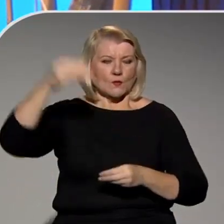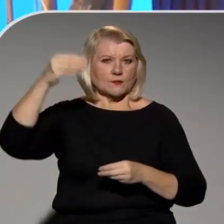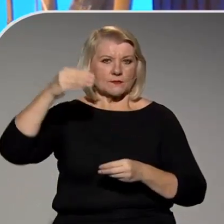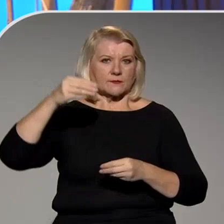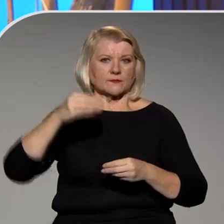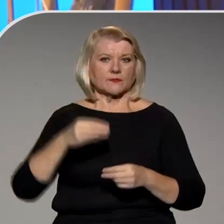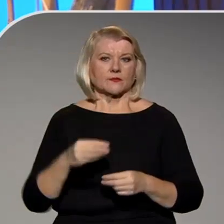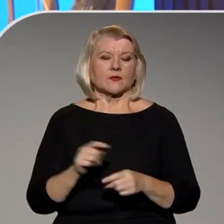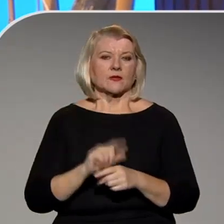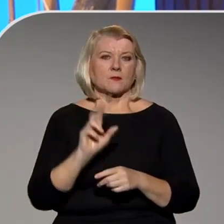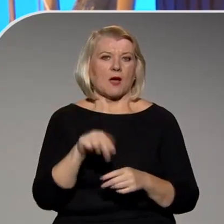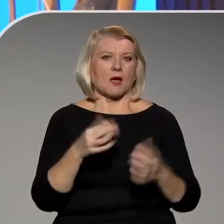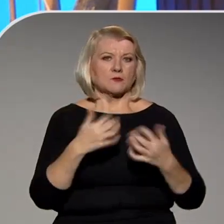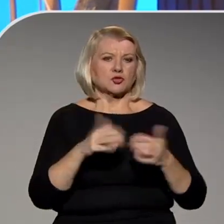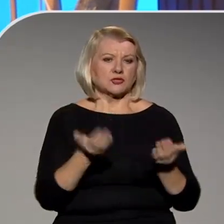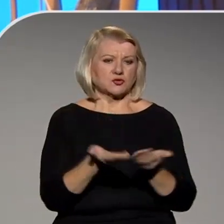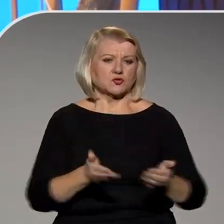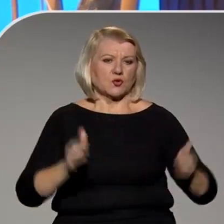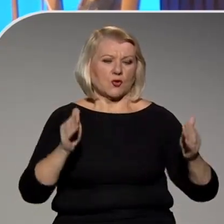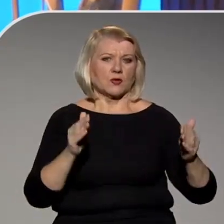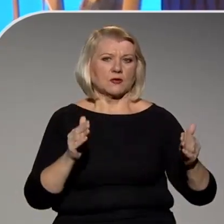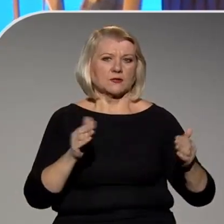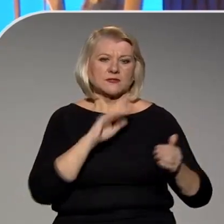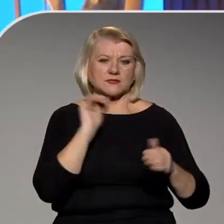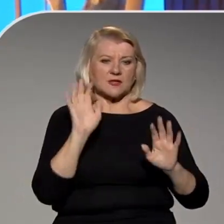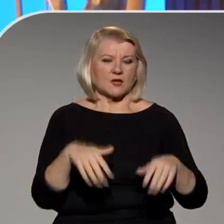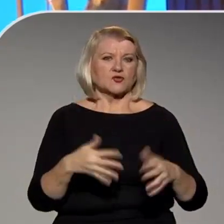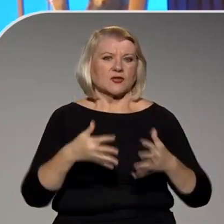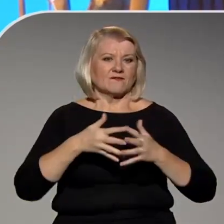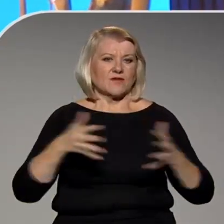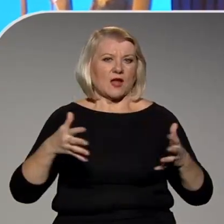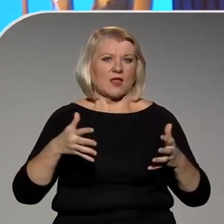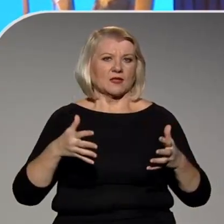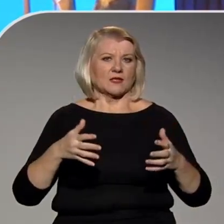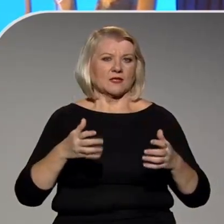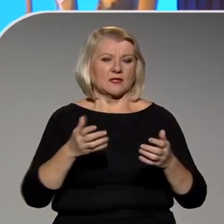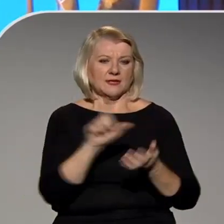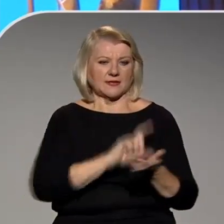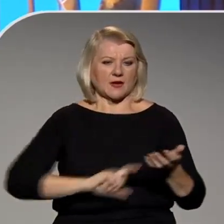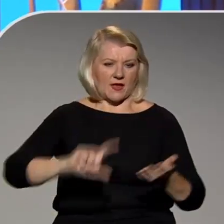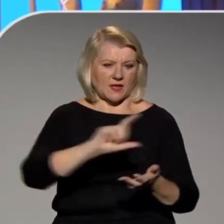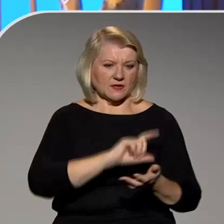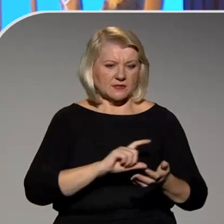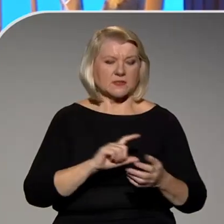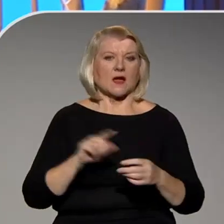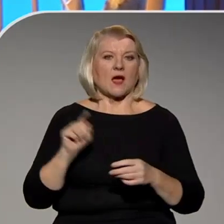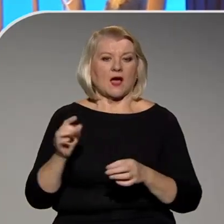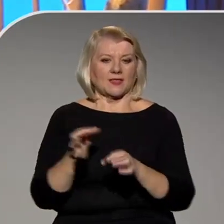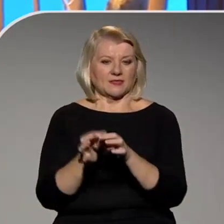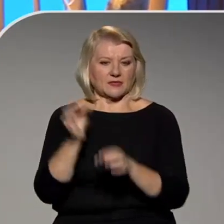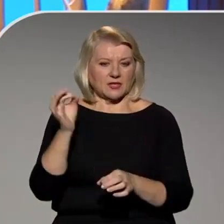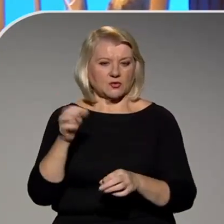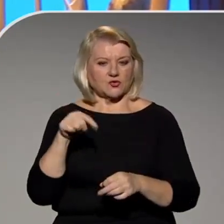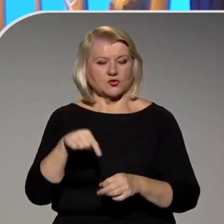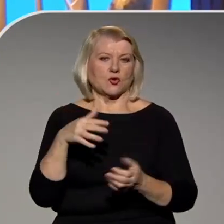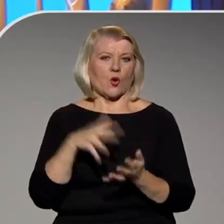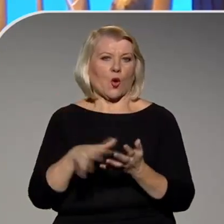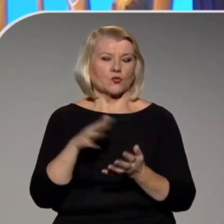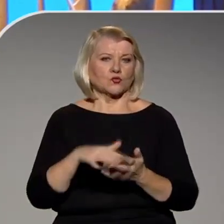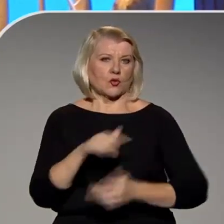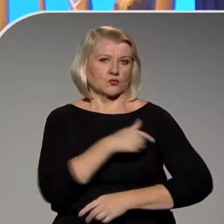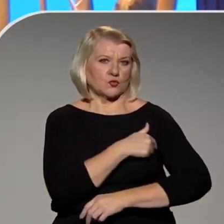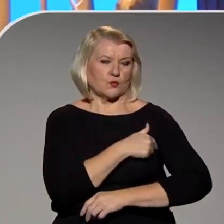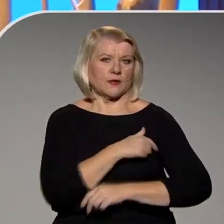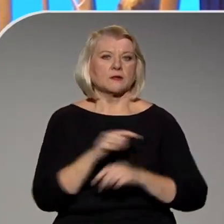suvý přístroj. Potřebujete jenom velký hrnec a tuhle tu ponornou tyč, která hlídá vlastně ty stupně, a o to nejvíc jde, aby se